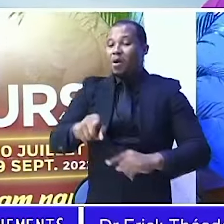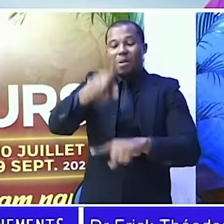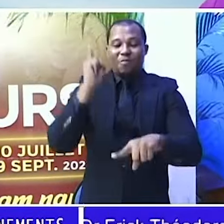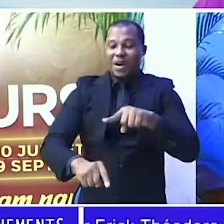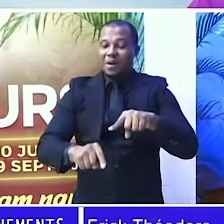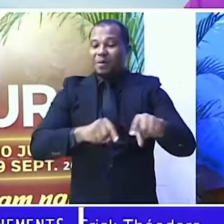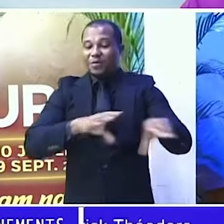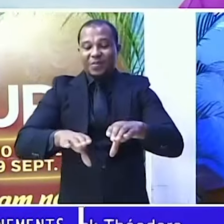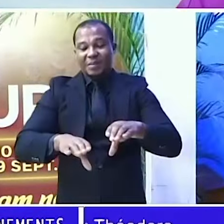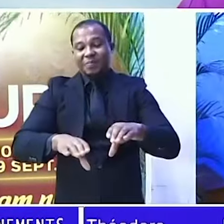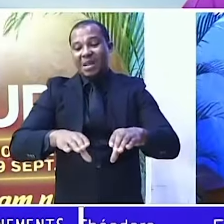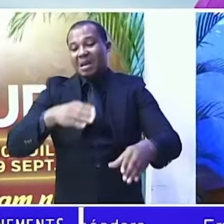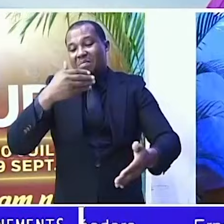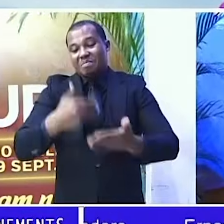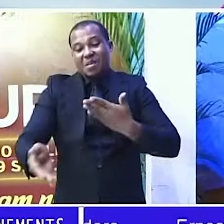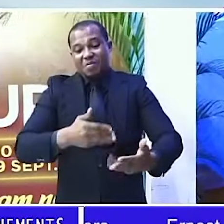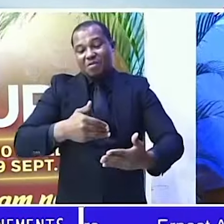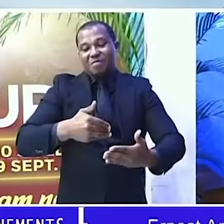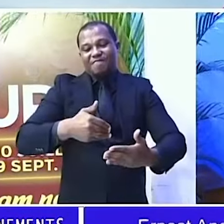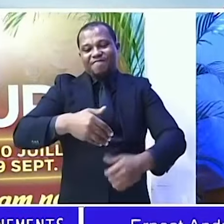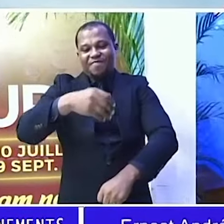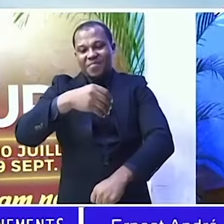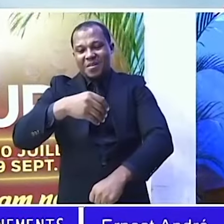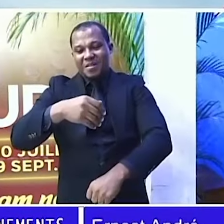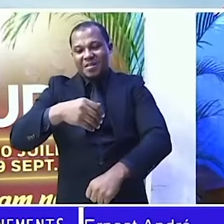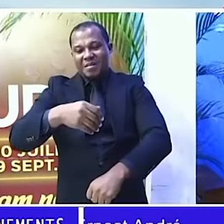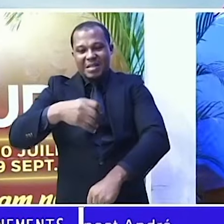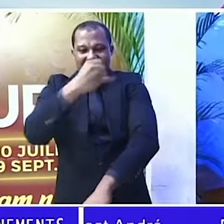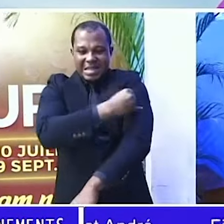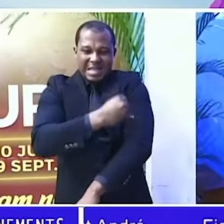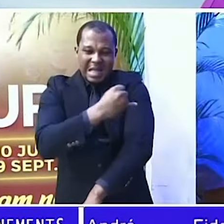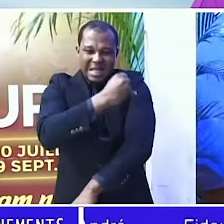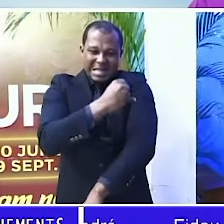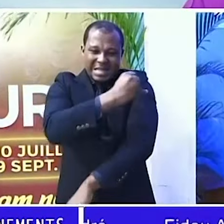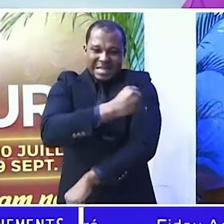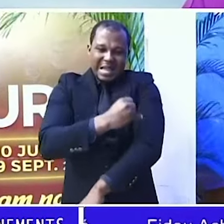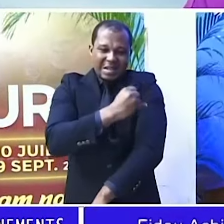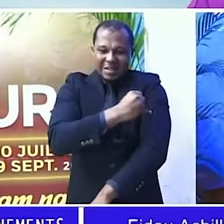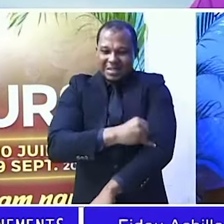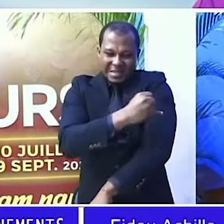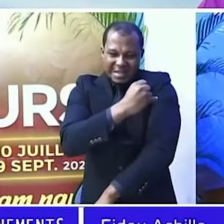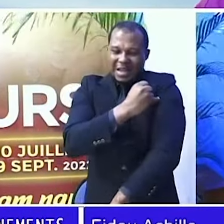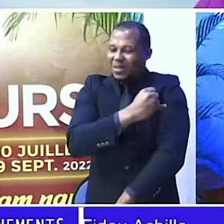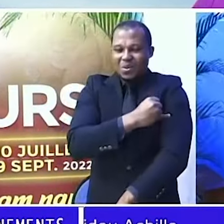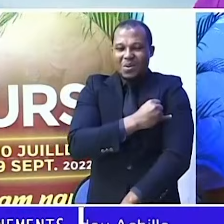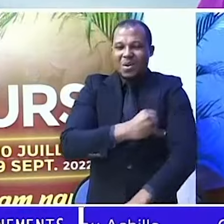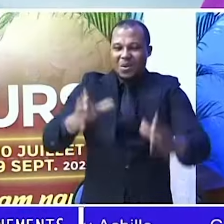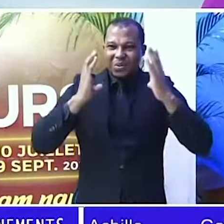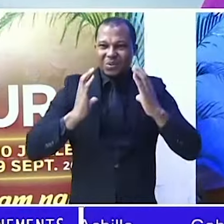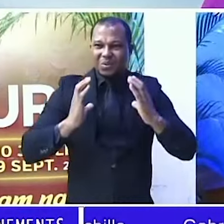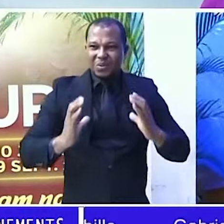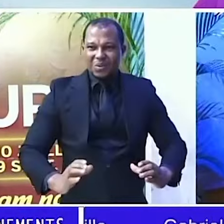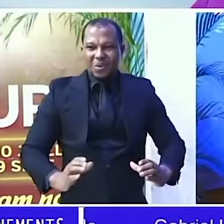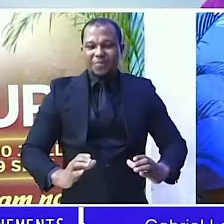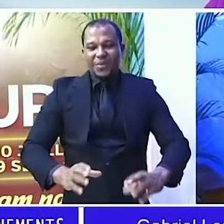n'importe mac sous quoi ou des monde qui fait un pile tatouage pour faire mon ouais oui voyez ou anti gens